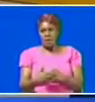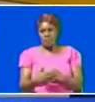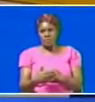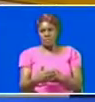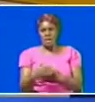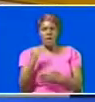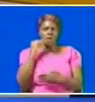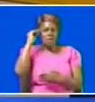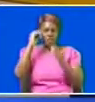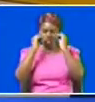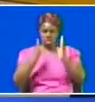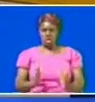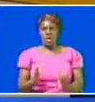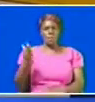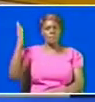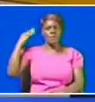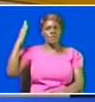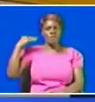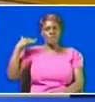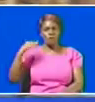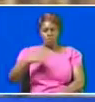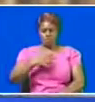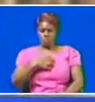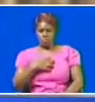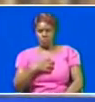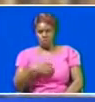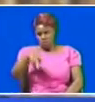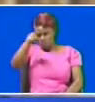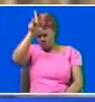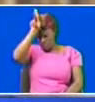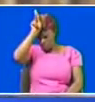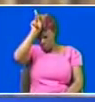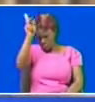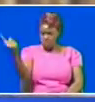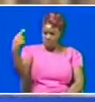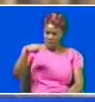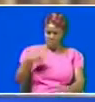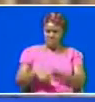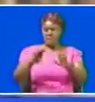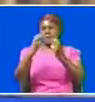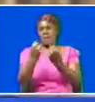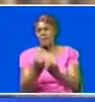mkuu mpya aliyekuwa awali alistaafu. Mbuzi zinatoka kijiji zinaingia darasani.